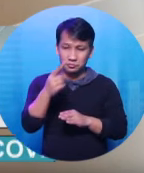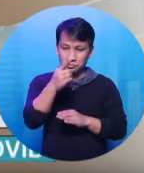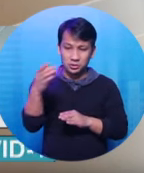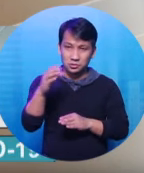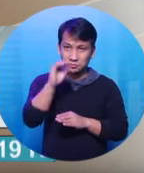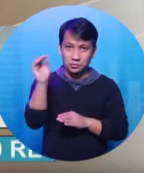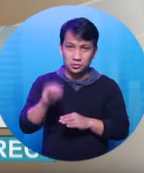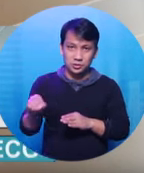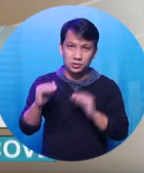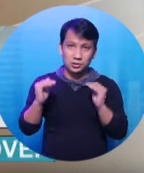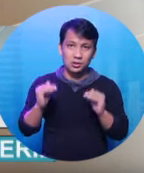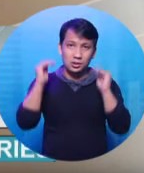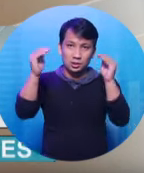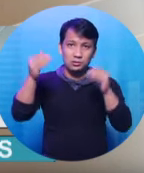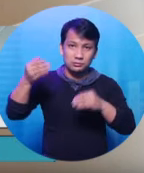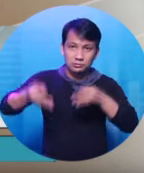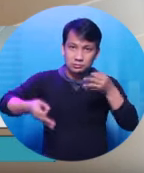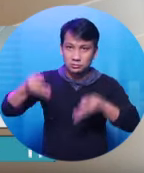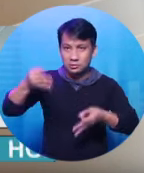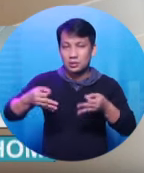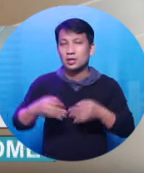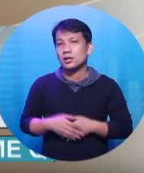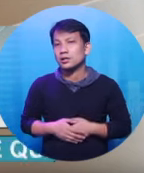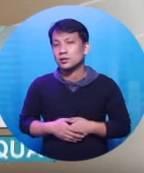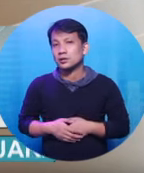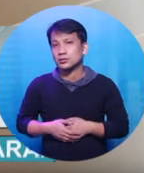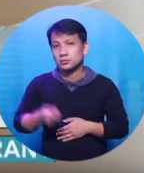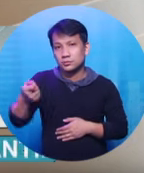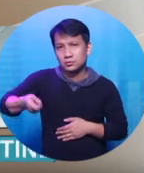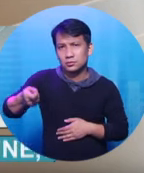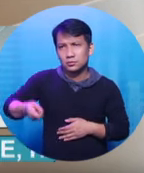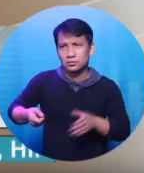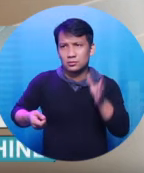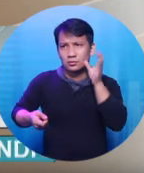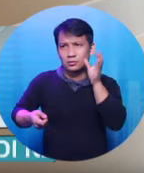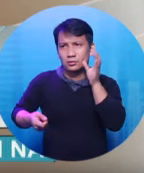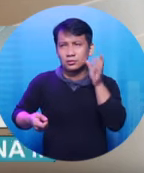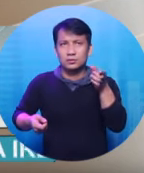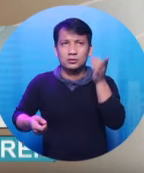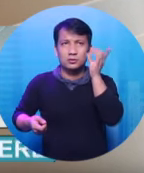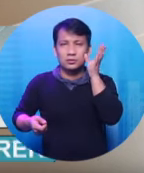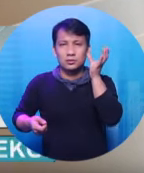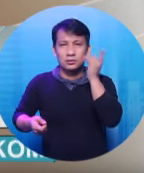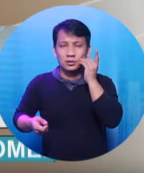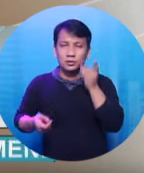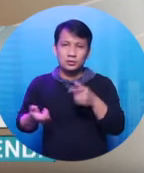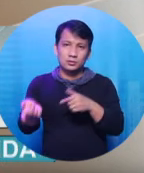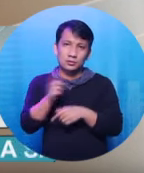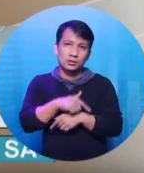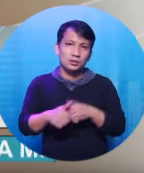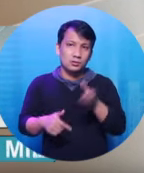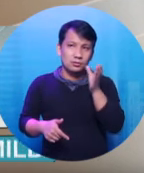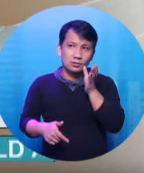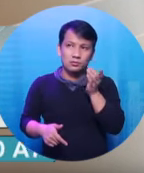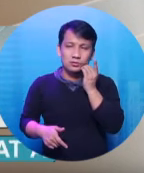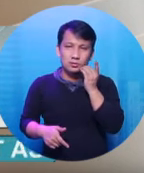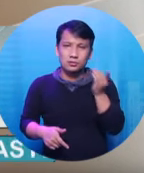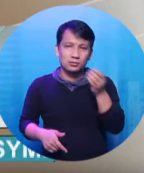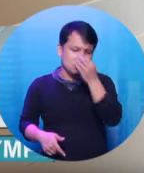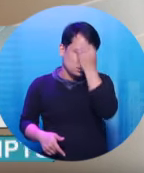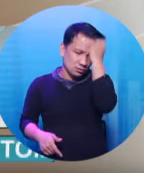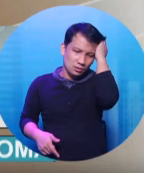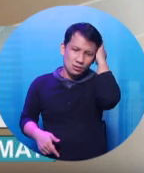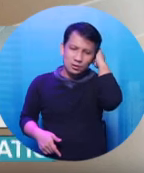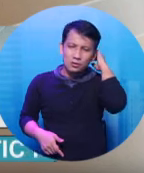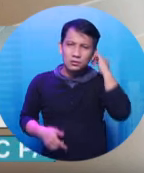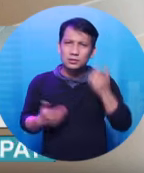100% akit po to sa judge. Carla, andyan si Carla? Okay. Sige, kausapin natin ngayon si Carla. Pumayag na rin makipag-usap.